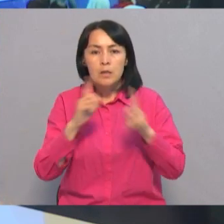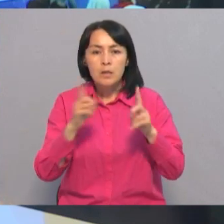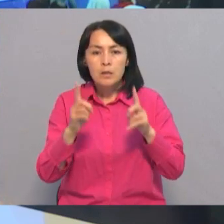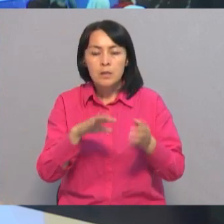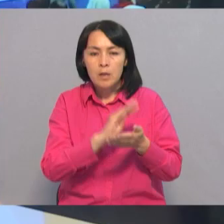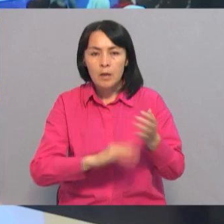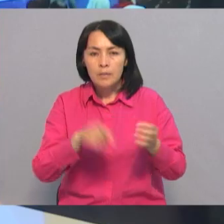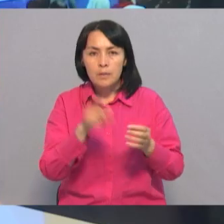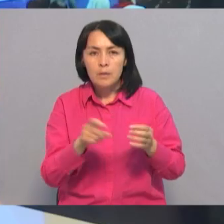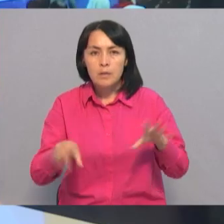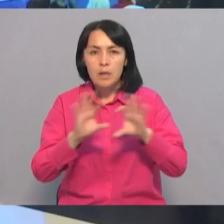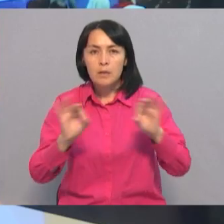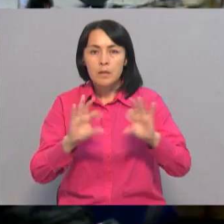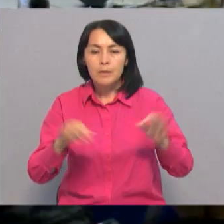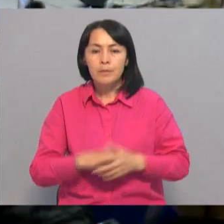тілші әңгімелейді.